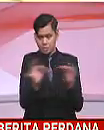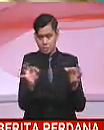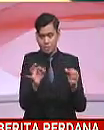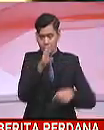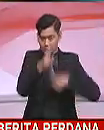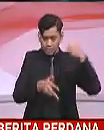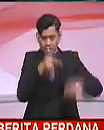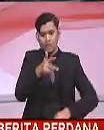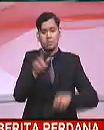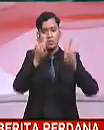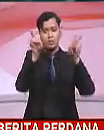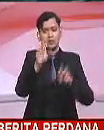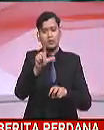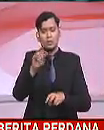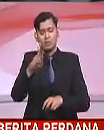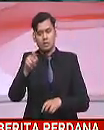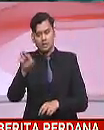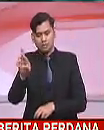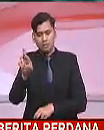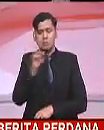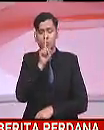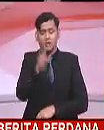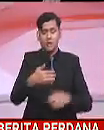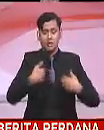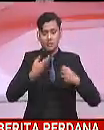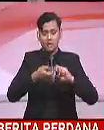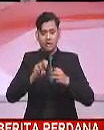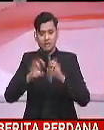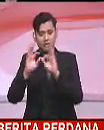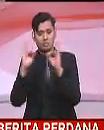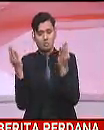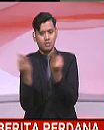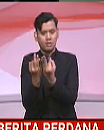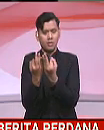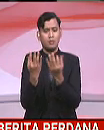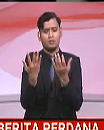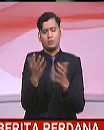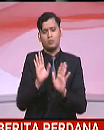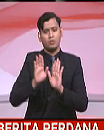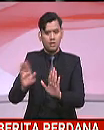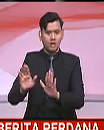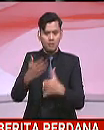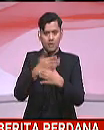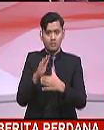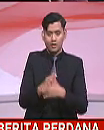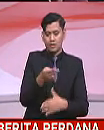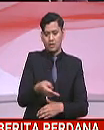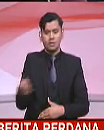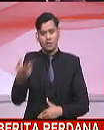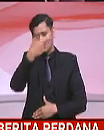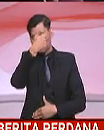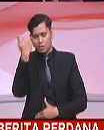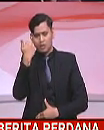Selumbar. Katanya kepada Bidiva, naskah ini mengandungi konflik kekeluargaan yang menolak hukum pembahagian harta disebabkan perasaan